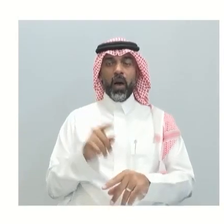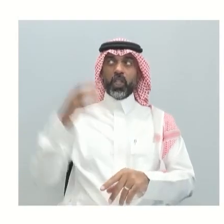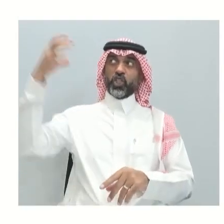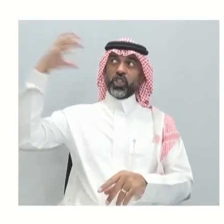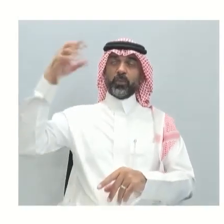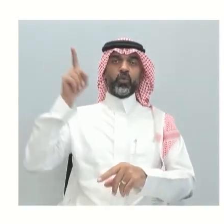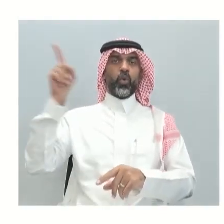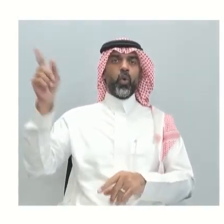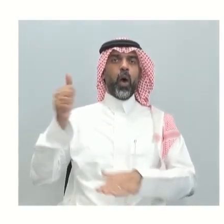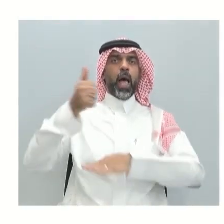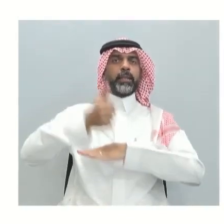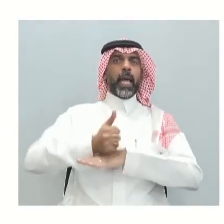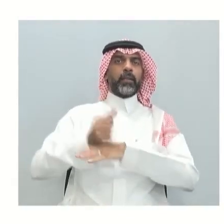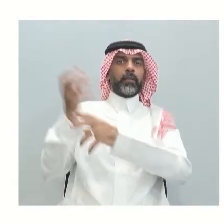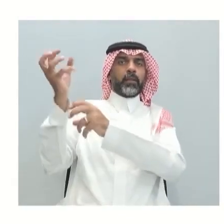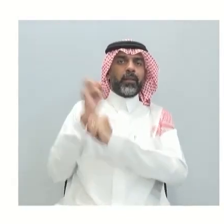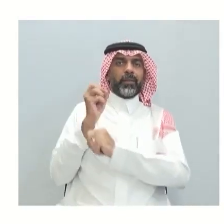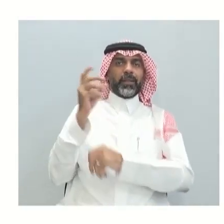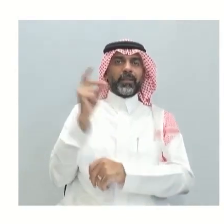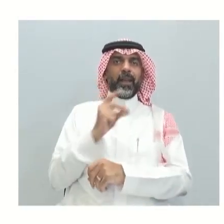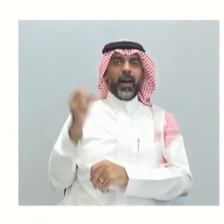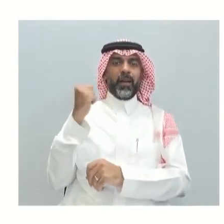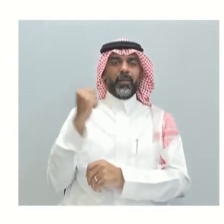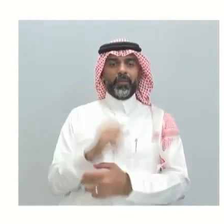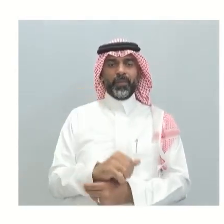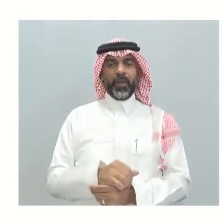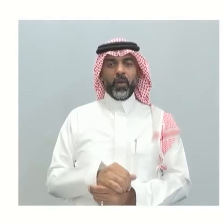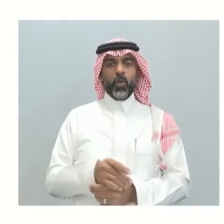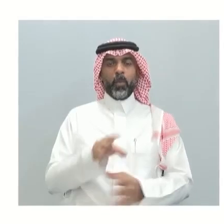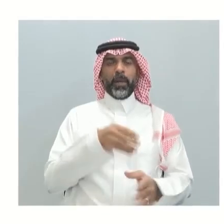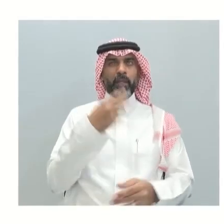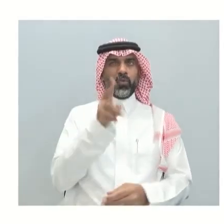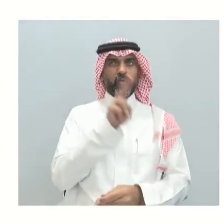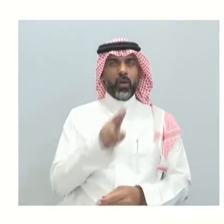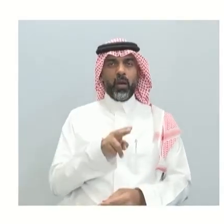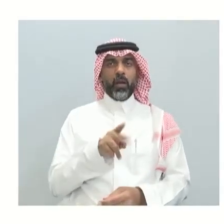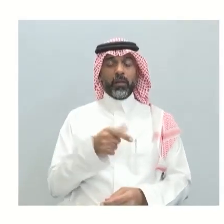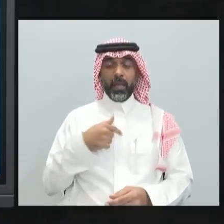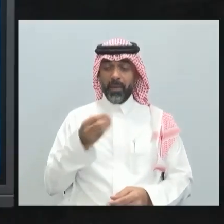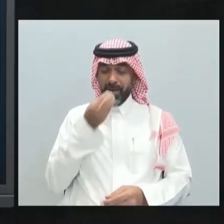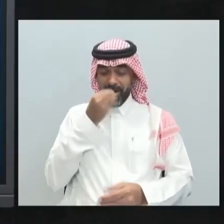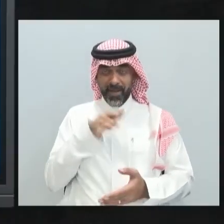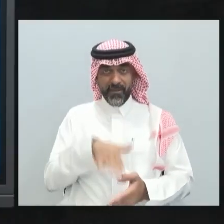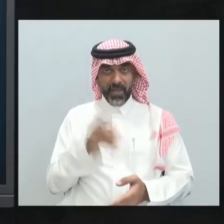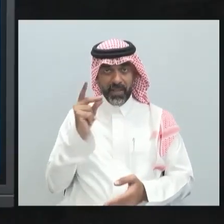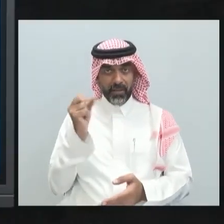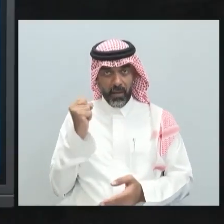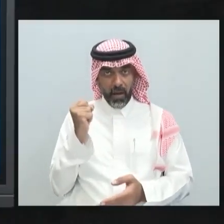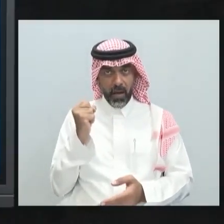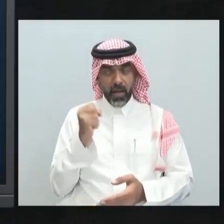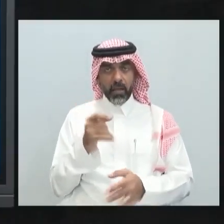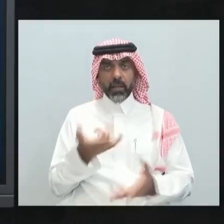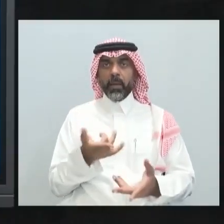للطاقه سنت سءل كيف دخلت الطاقه الشمسيه في طعامنا اذا نحن جميعنا نملك معلومه ان المصدر الاساسي